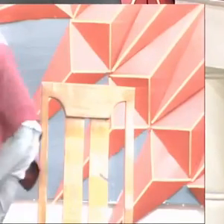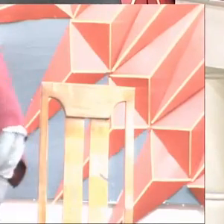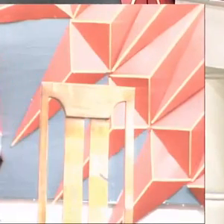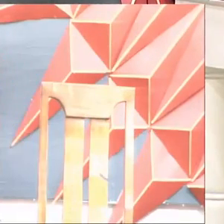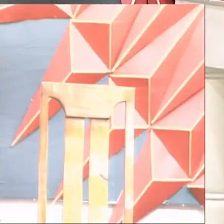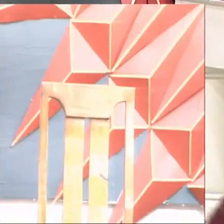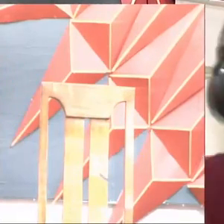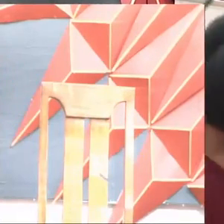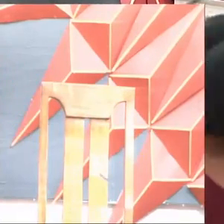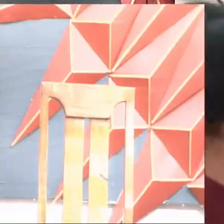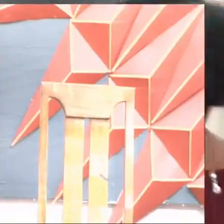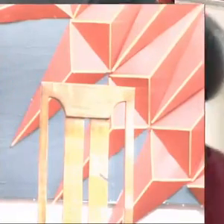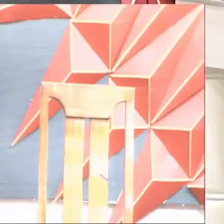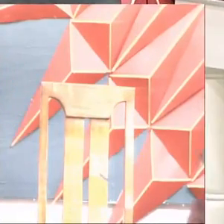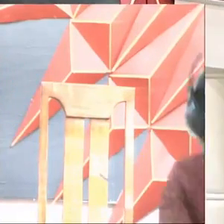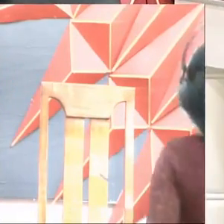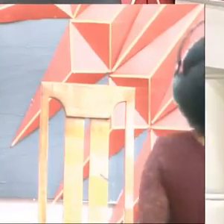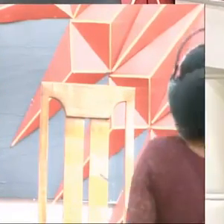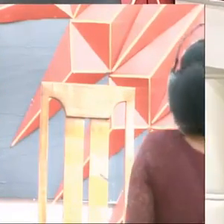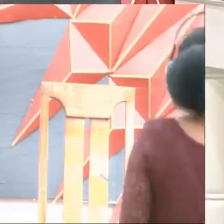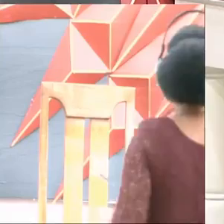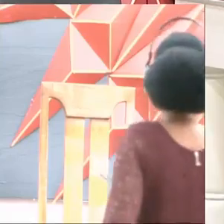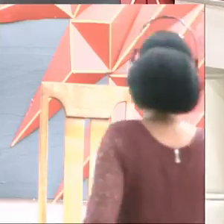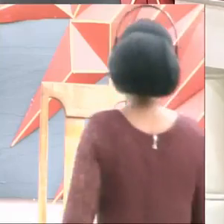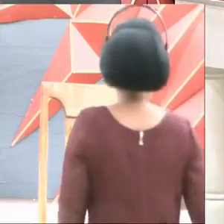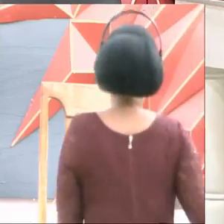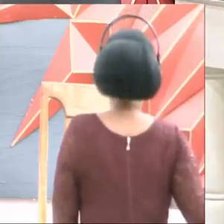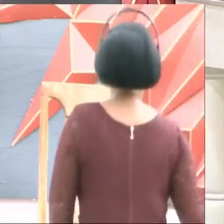Alléluia. Imana ibahe umugisha.